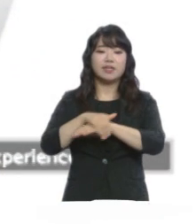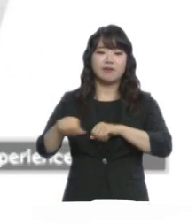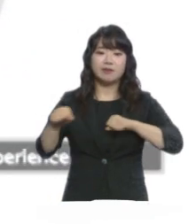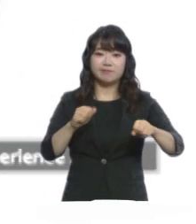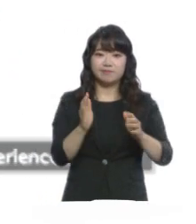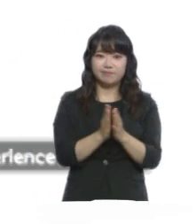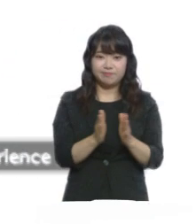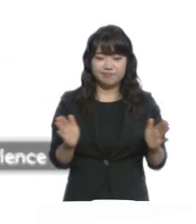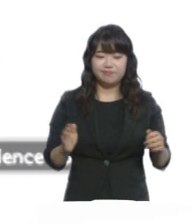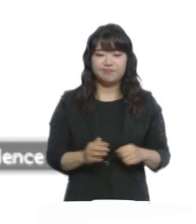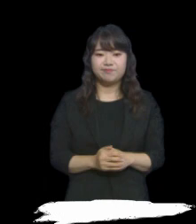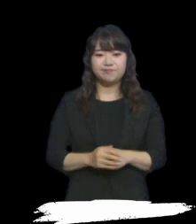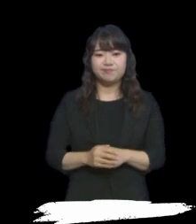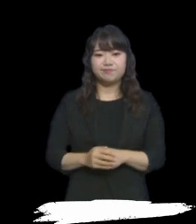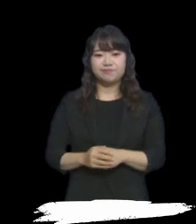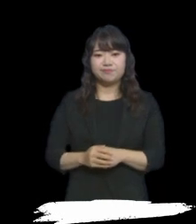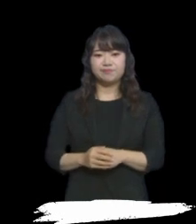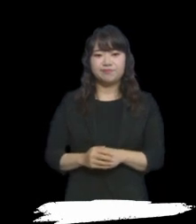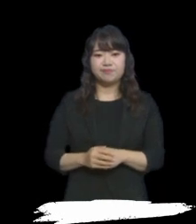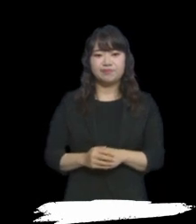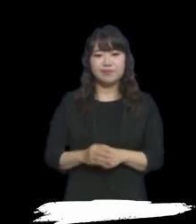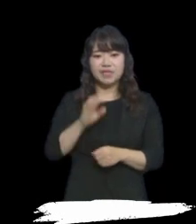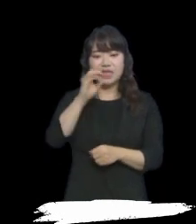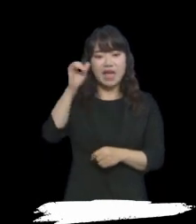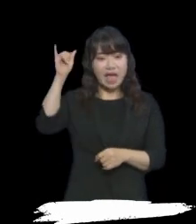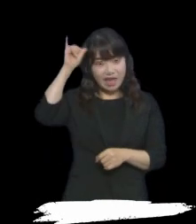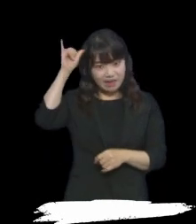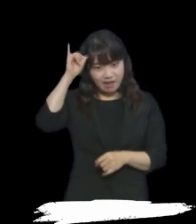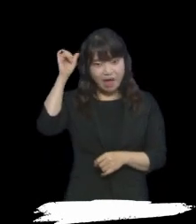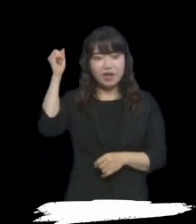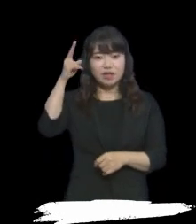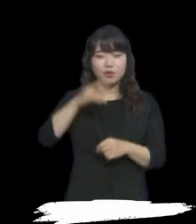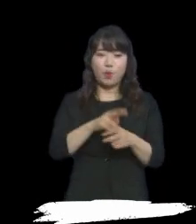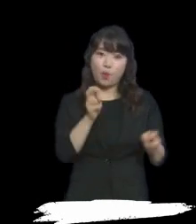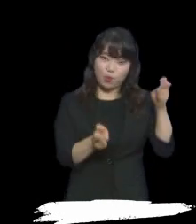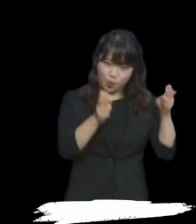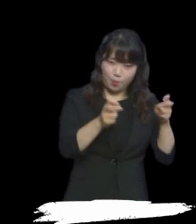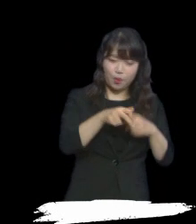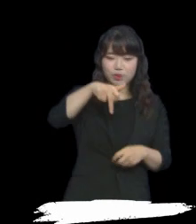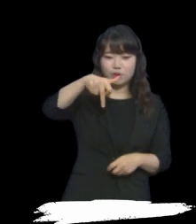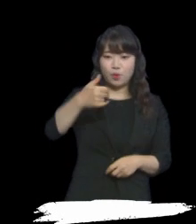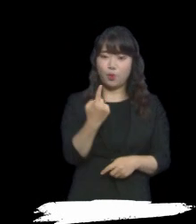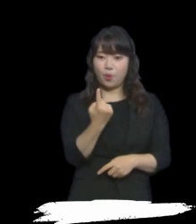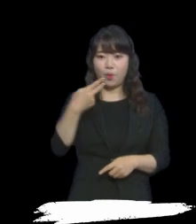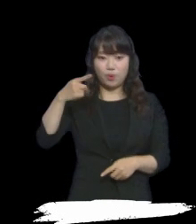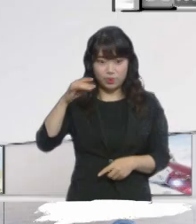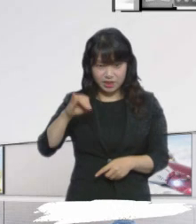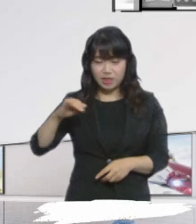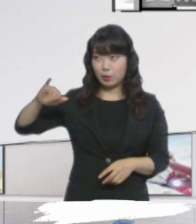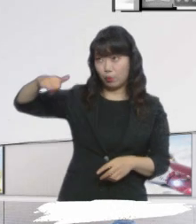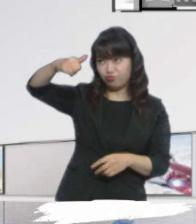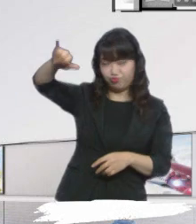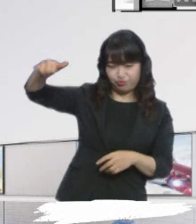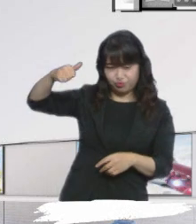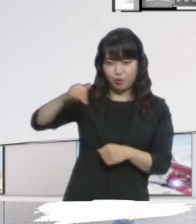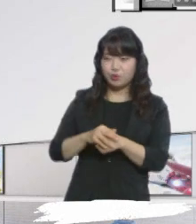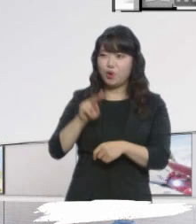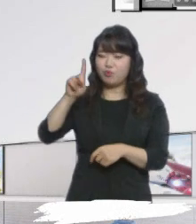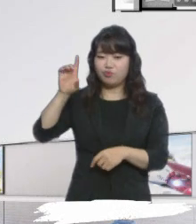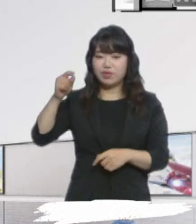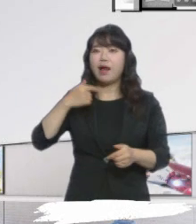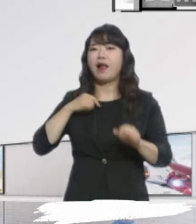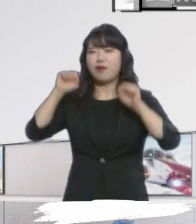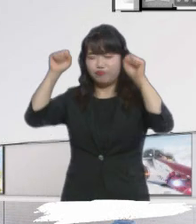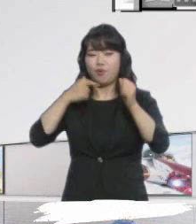나섰습니다. 교육센터는 인공지능 로봇존과 코딩 플레이존, 드론존과 VR 스포츠 체험